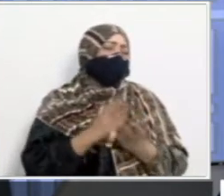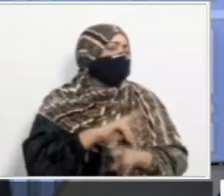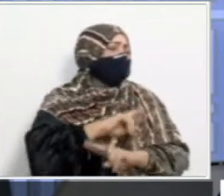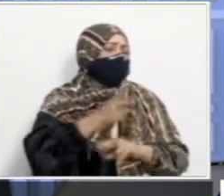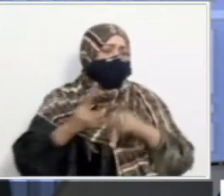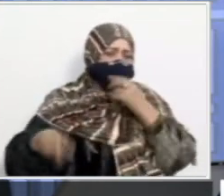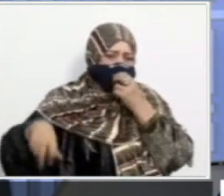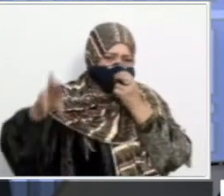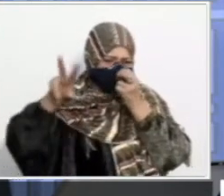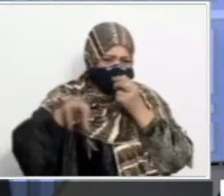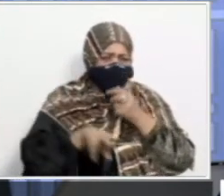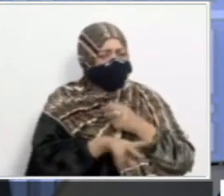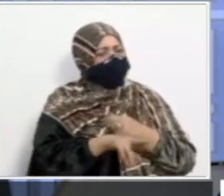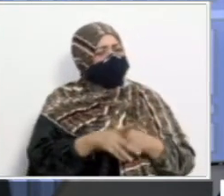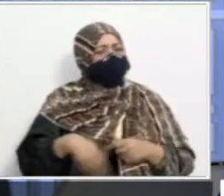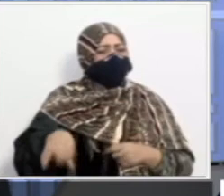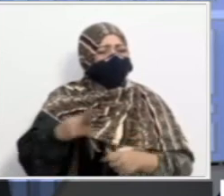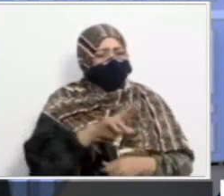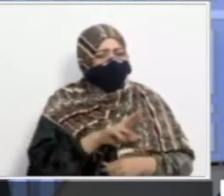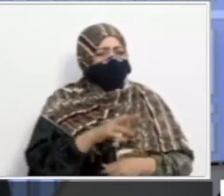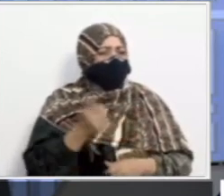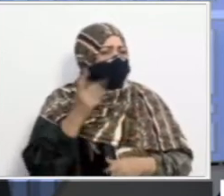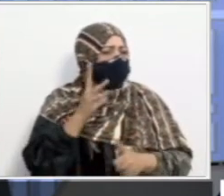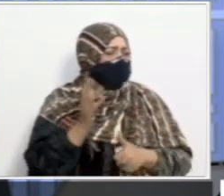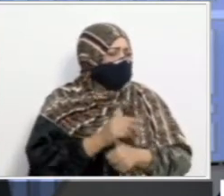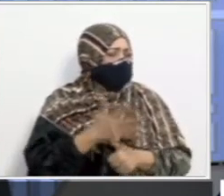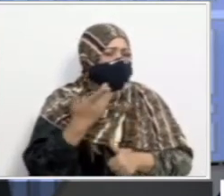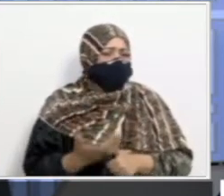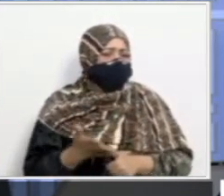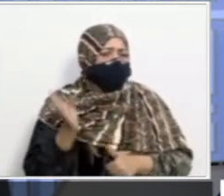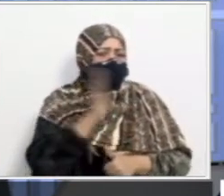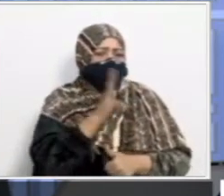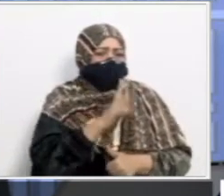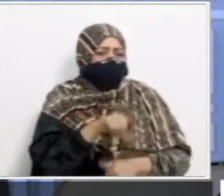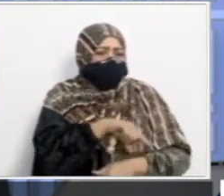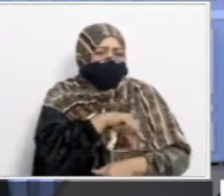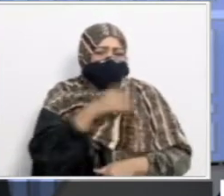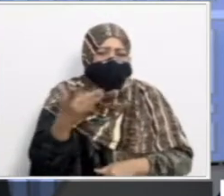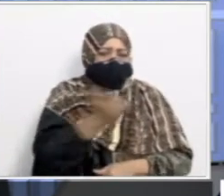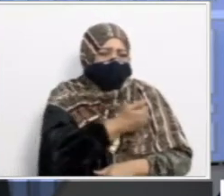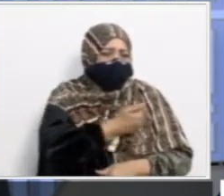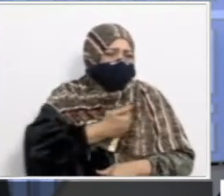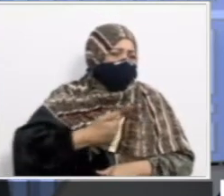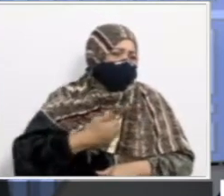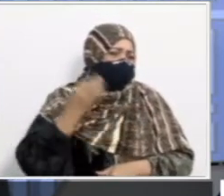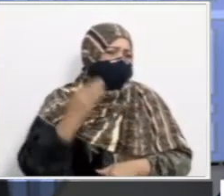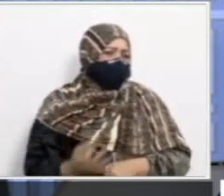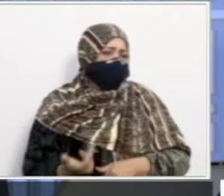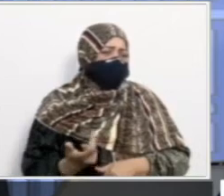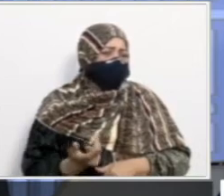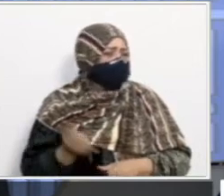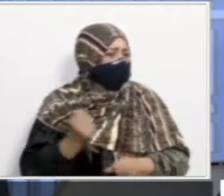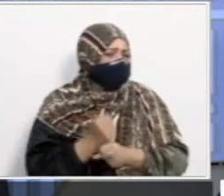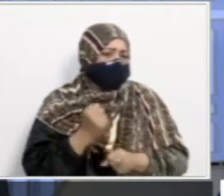أرامل ويعني يحتاجون إلى أخيهم، فلا يليق به هذا الفعل لا ديانة ولا مرؤة.